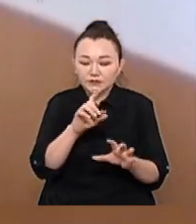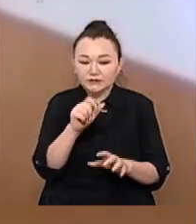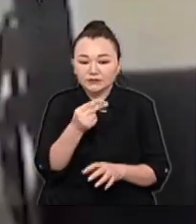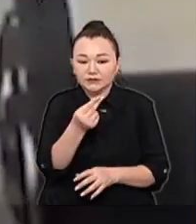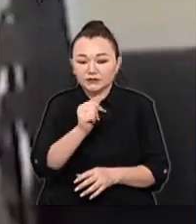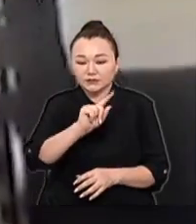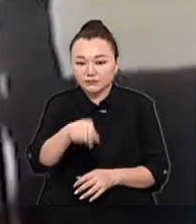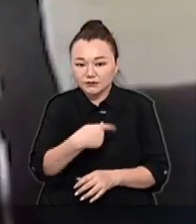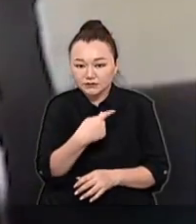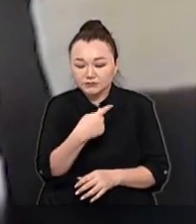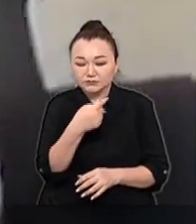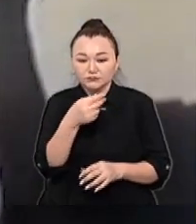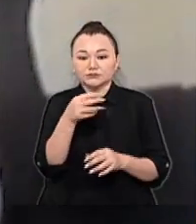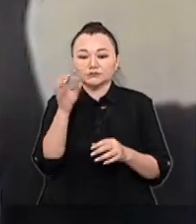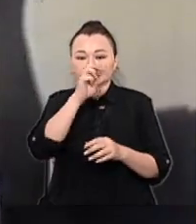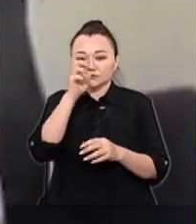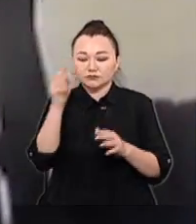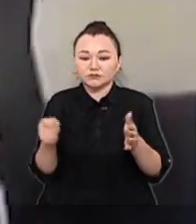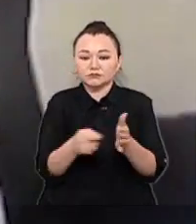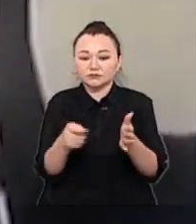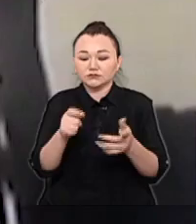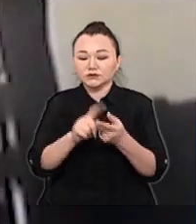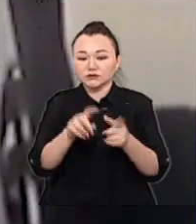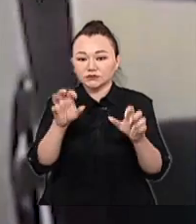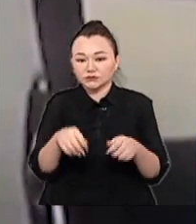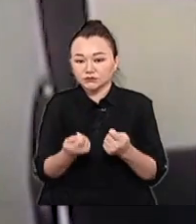ақша сұрау, мемлекеттік сатып алу саласындағы